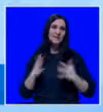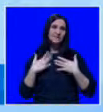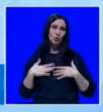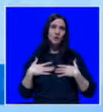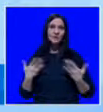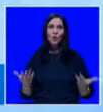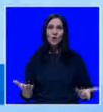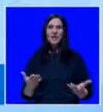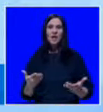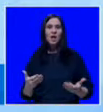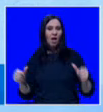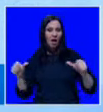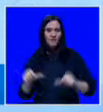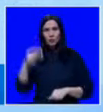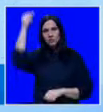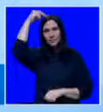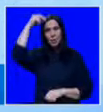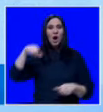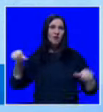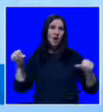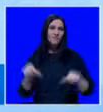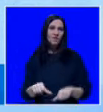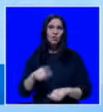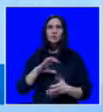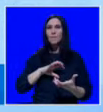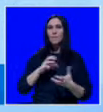състояние, вредно за България, вредно и за политиката.